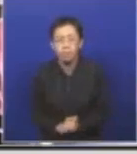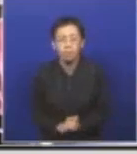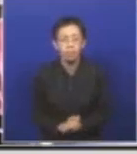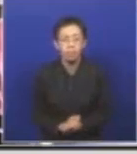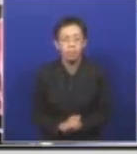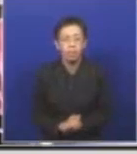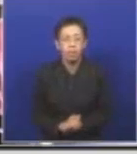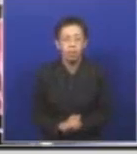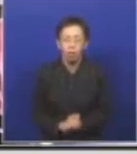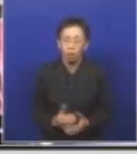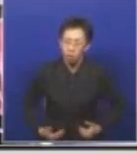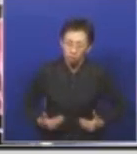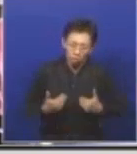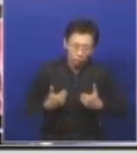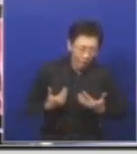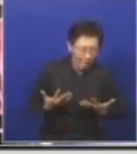ก็เป็นตายเท่ากัน